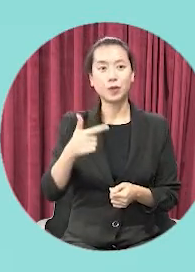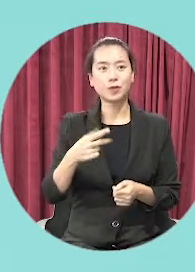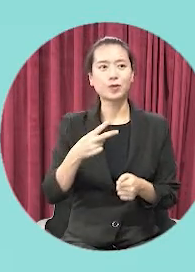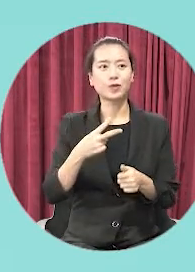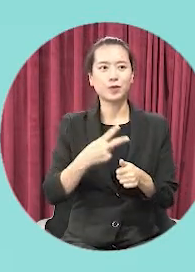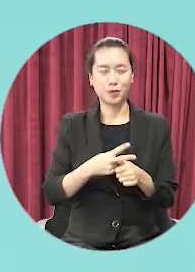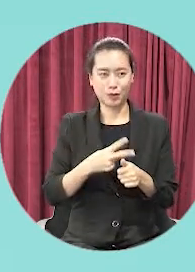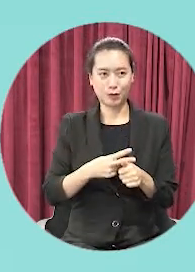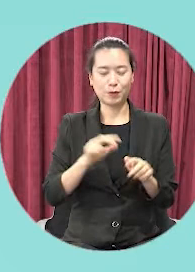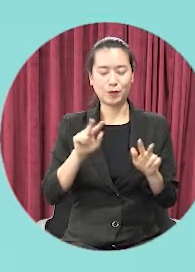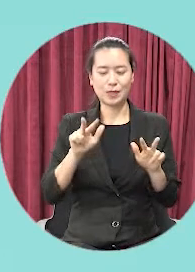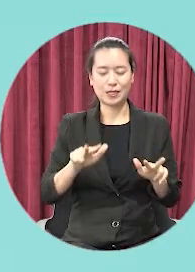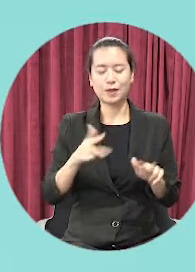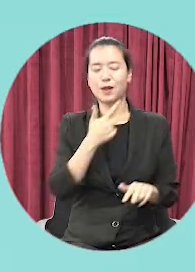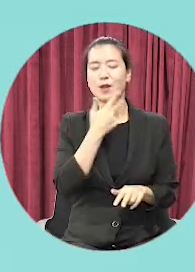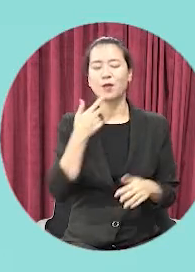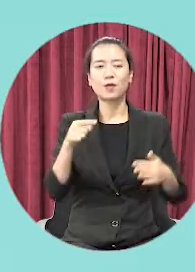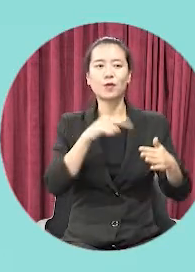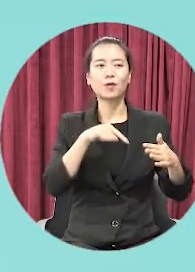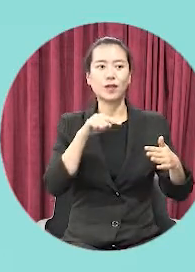석좌 교수님으로 계시며